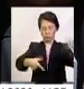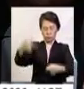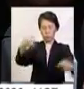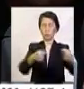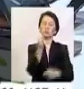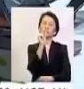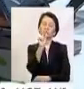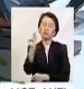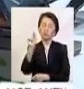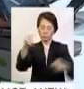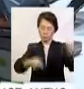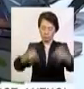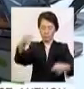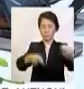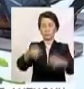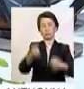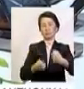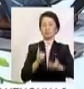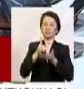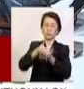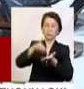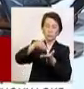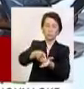small amounts.